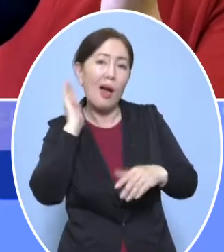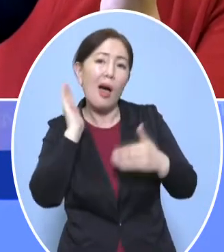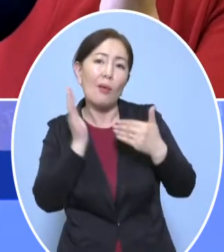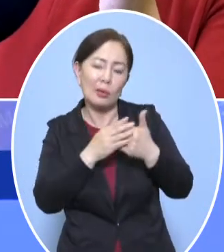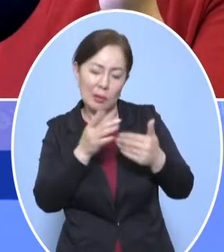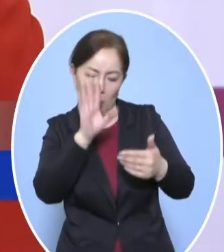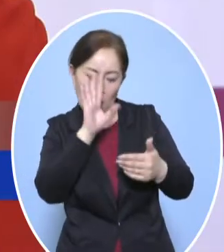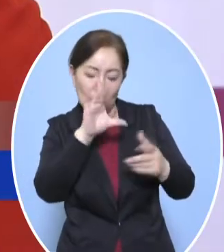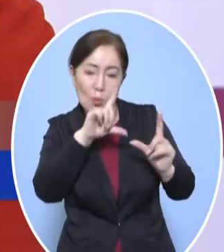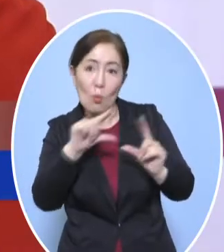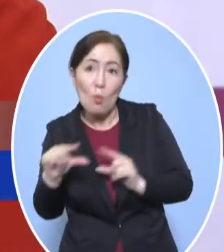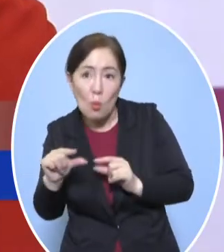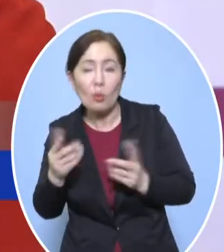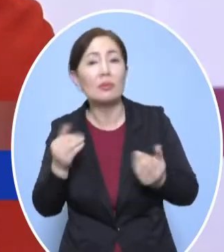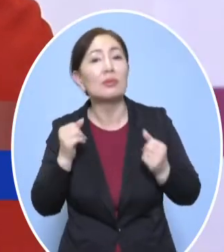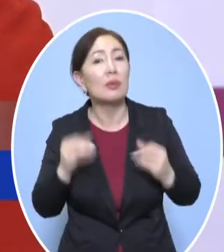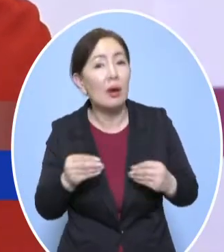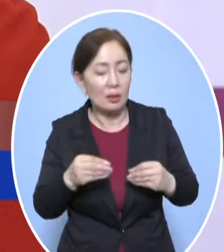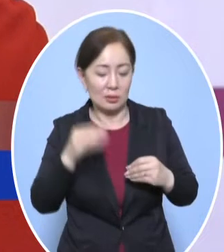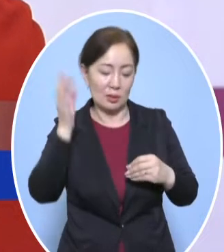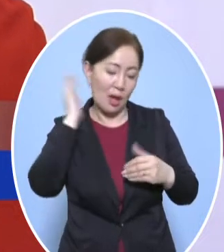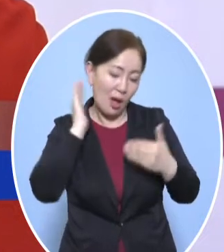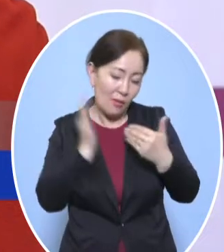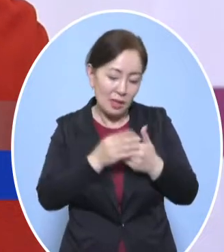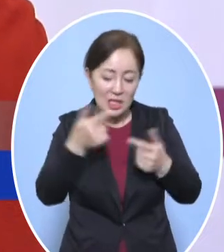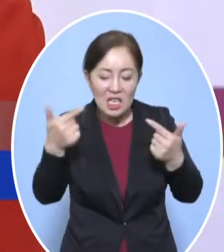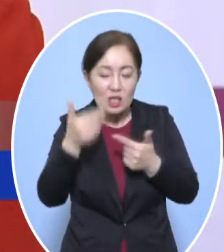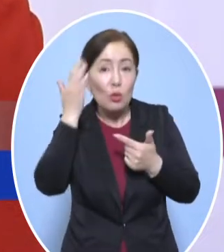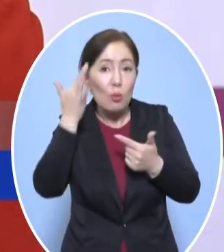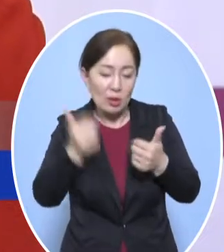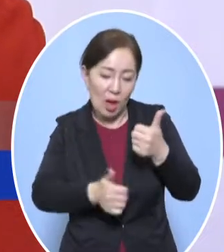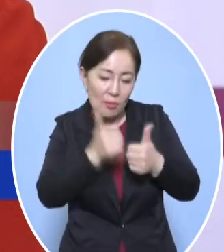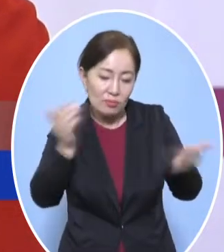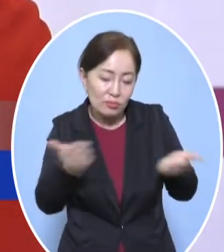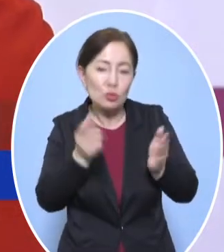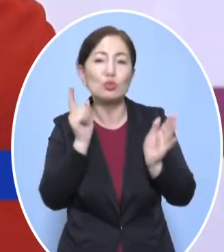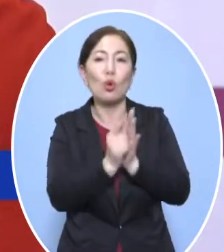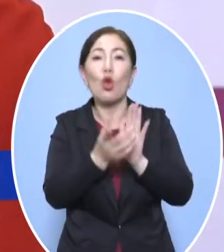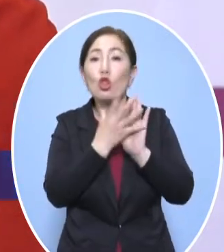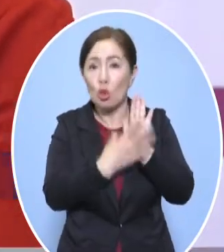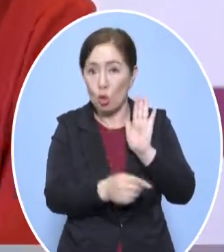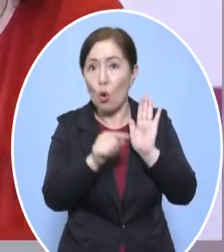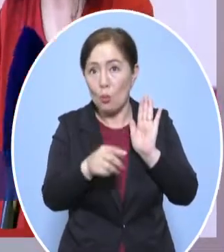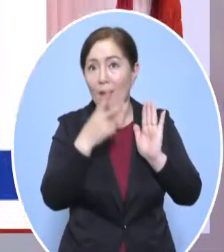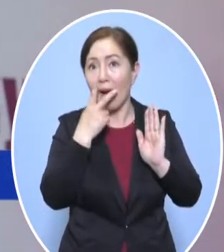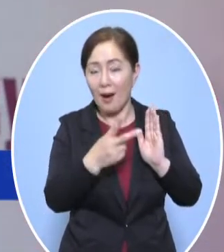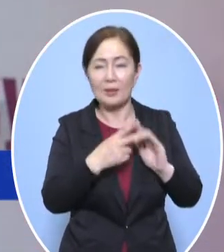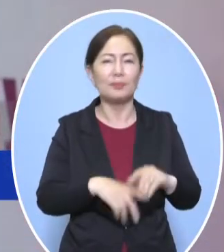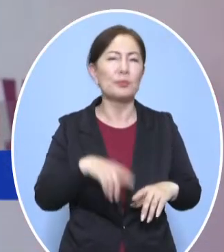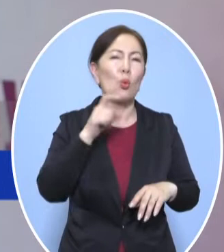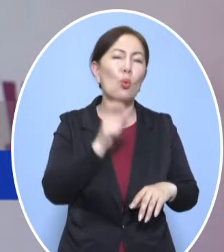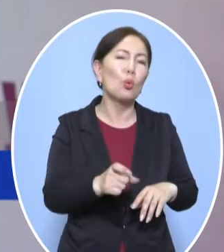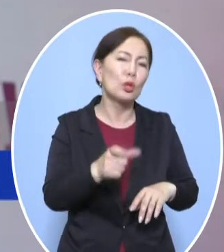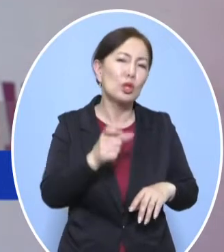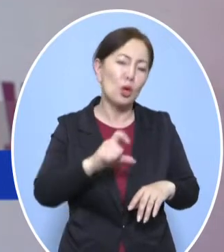эрсдлийг бууруулахад за тэгээд авилгын эсрэг одоо бодлогыг амжилттай хэрэгжүүлэхэд чухал нөлөө үзүүлнэ л гэж харж байна да. Хүний хувийн